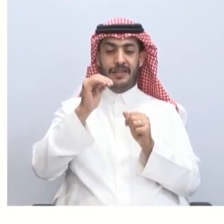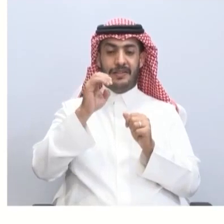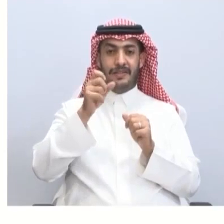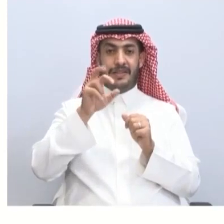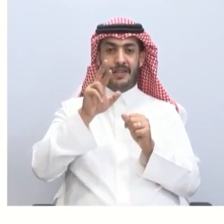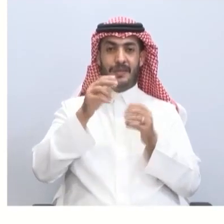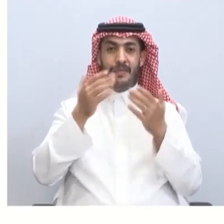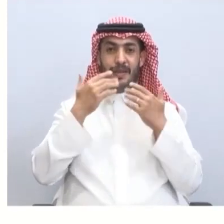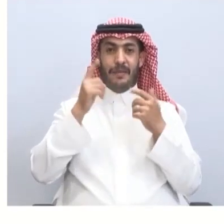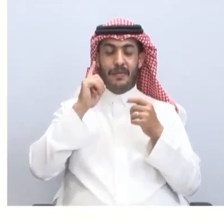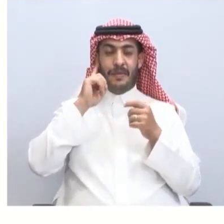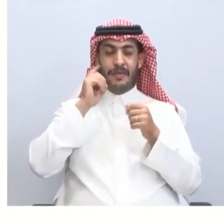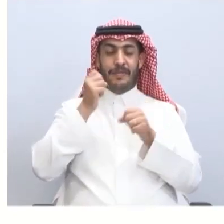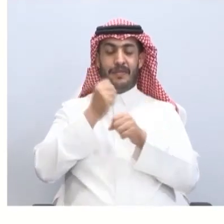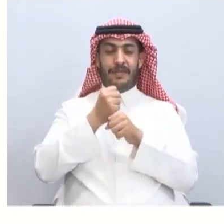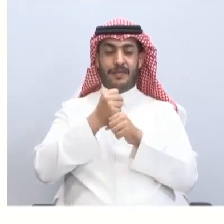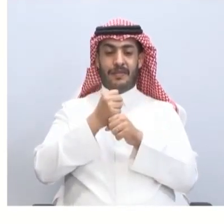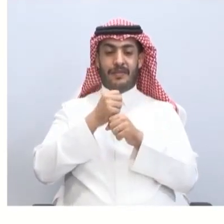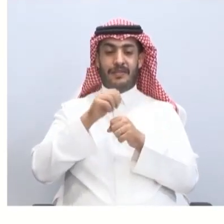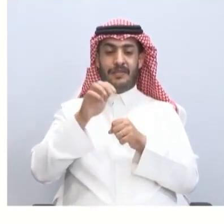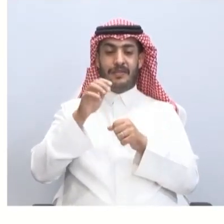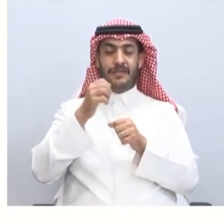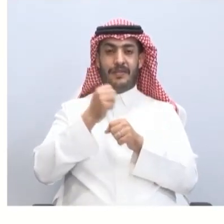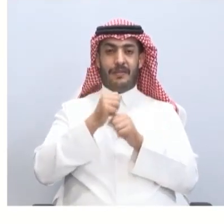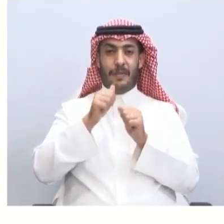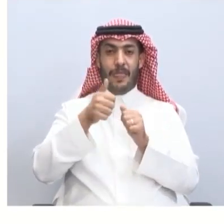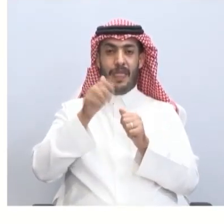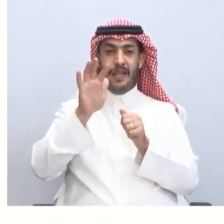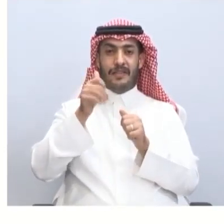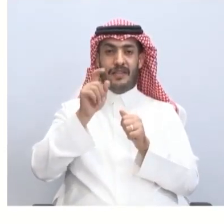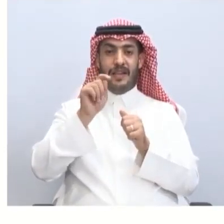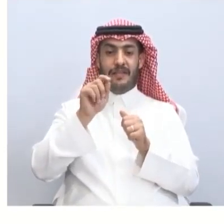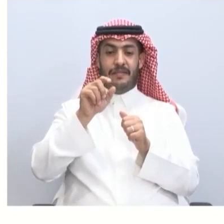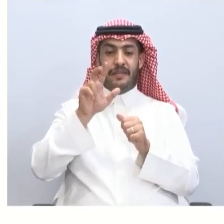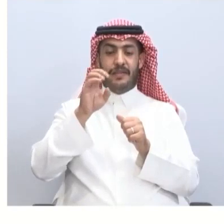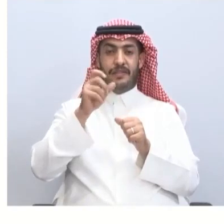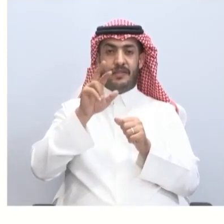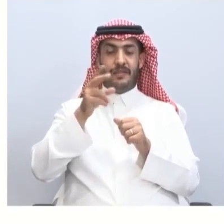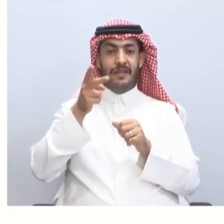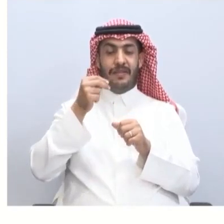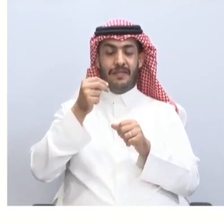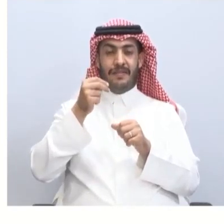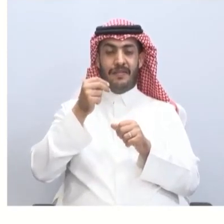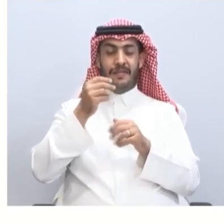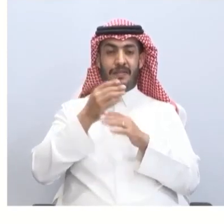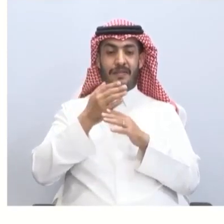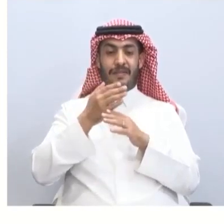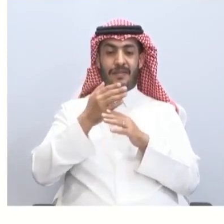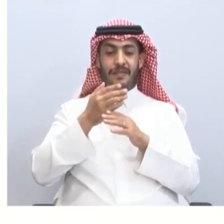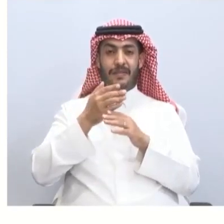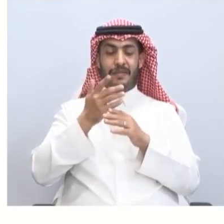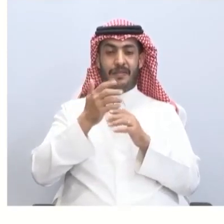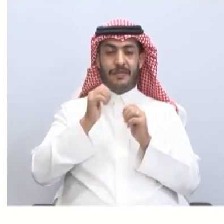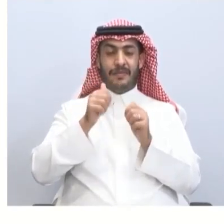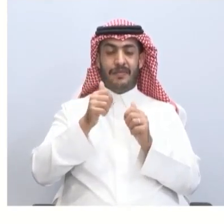للحجاز وما فعله اشراف الحجاز من منع ابنائي وبنات طلب وما